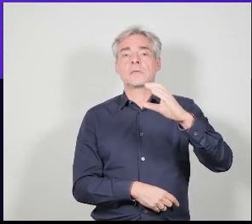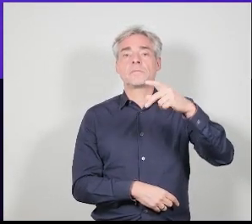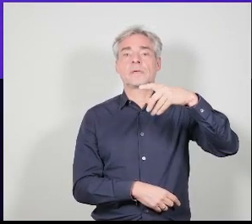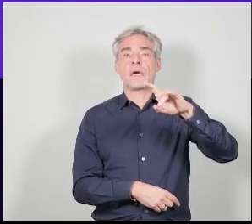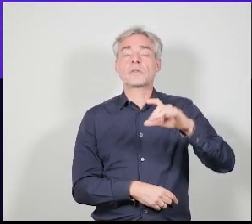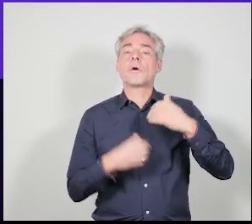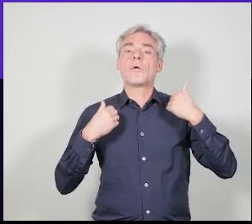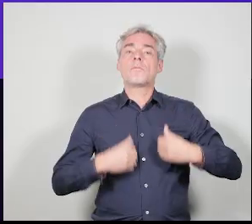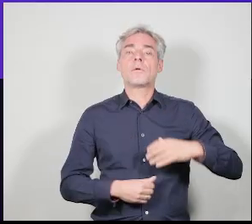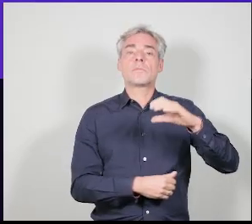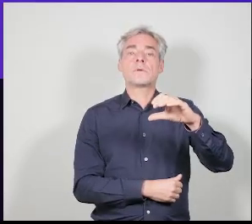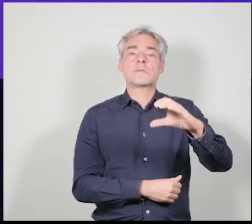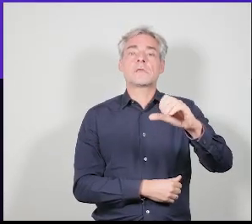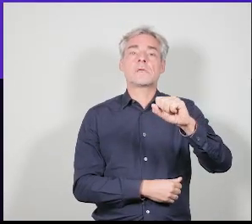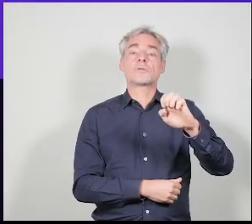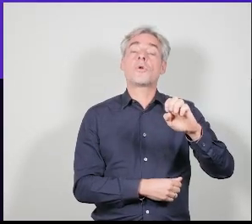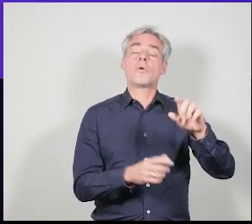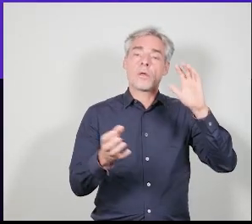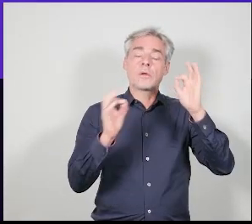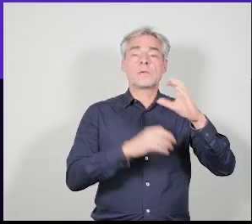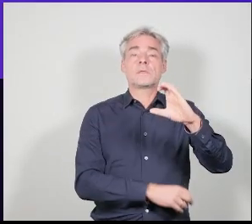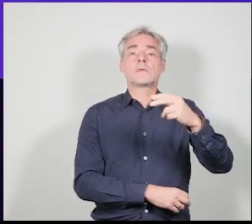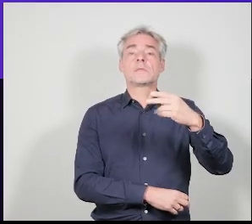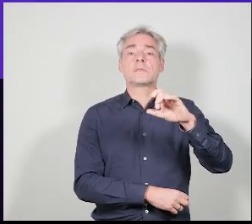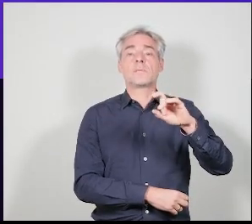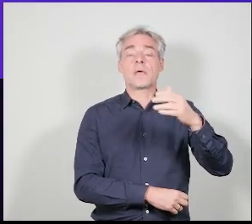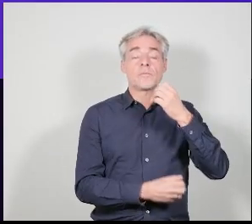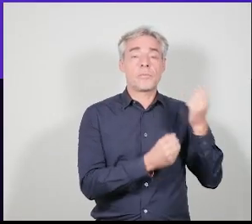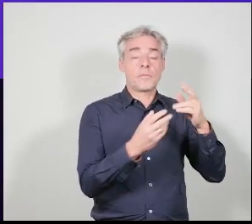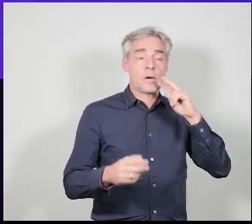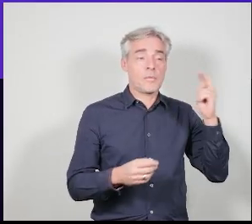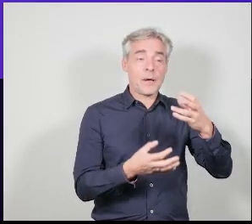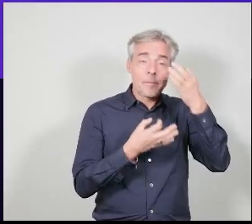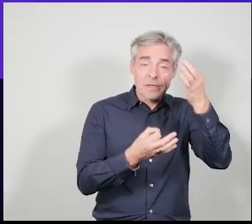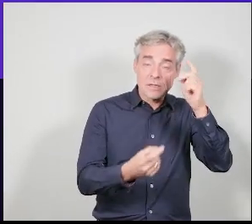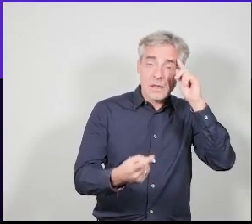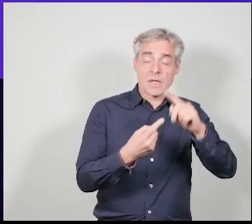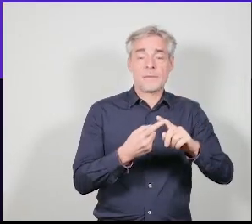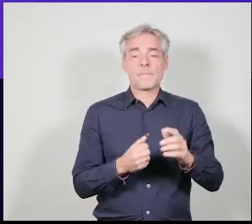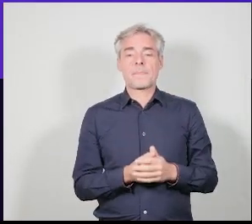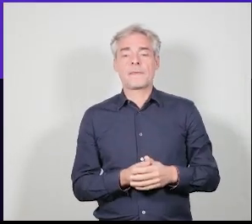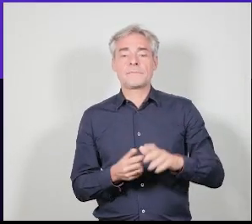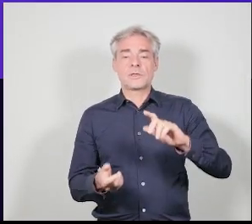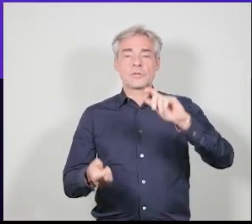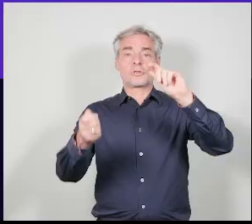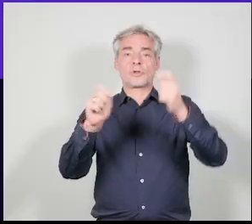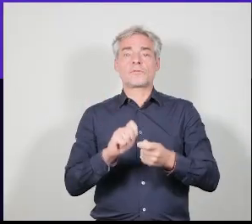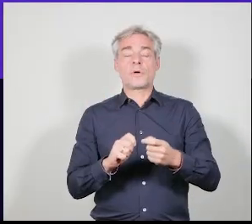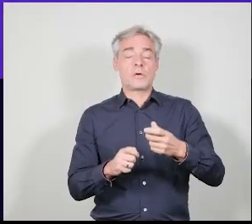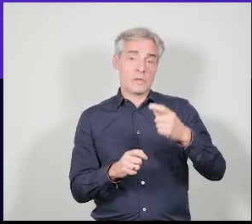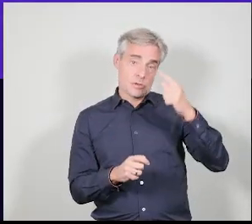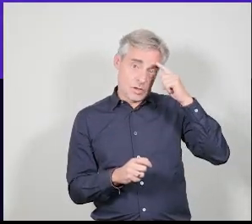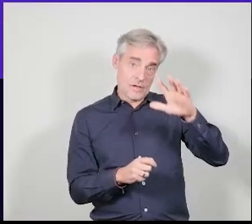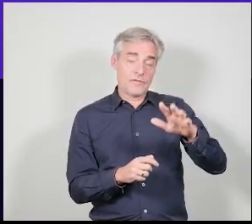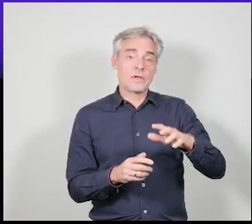CNCPH, membre du CESE aussi, et le CNCPH a porté un regard assez précis justement sur ces transformations et un avis notamment